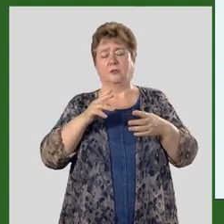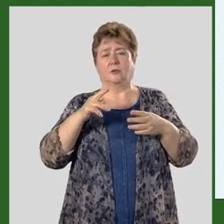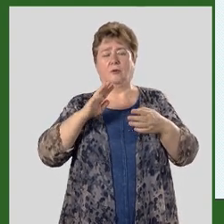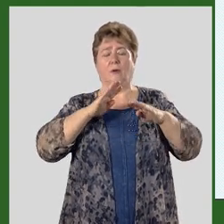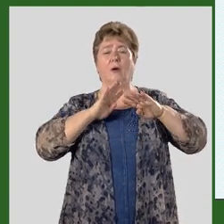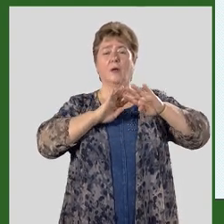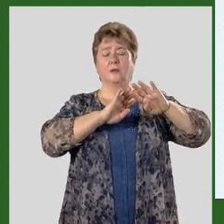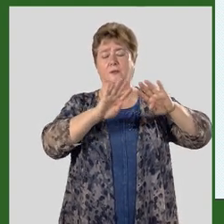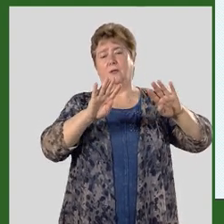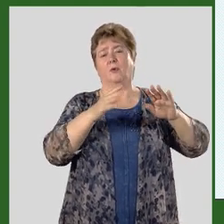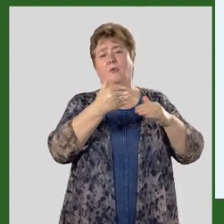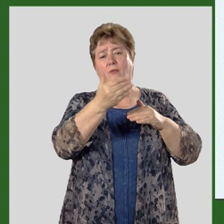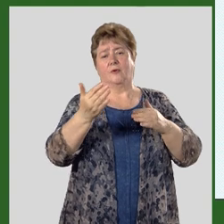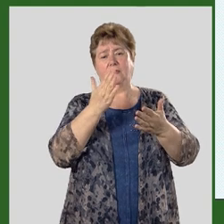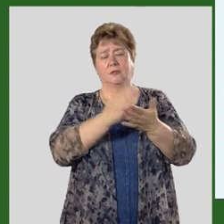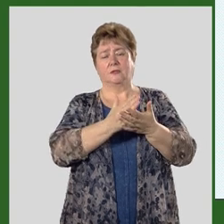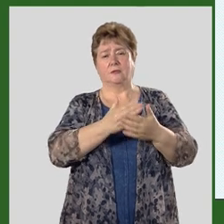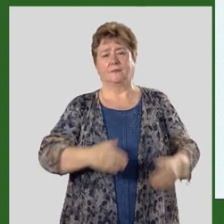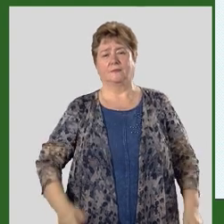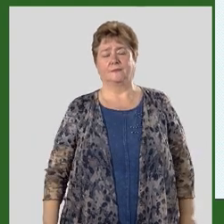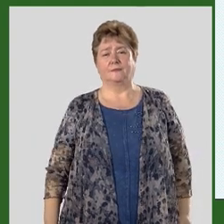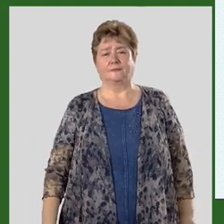у вас представлена.